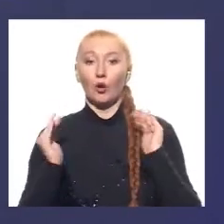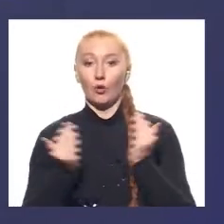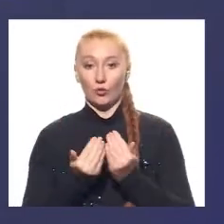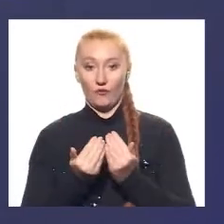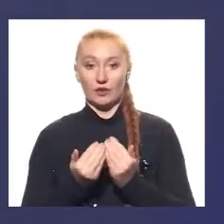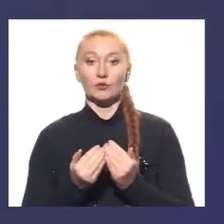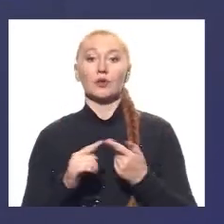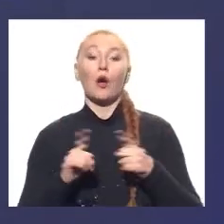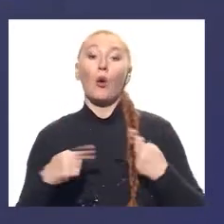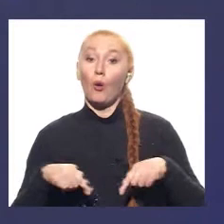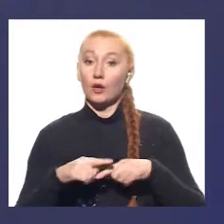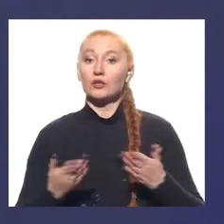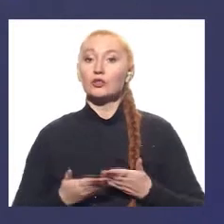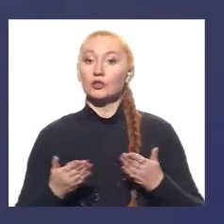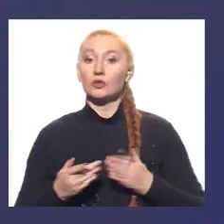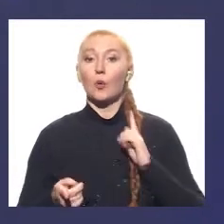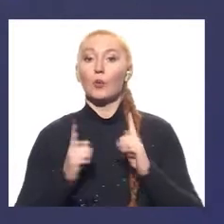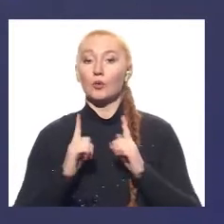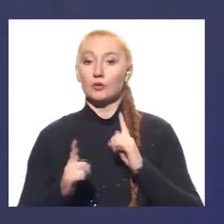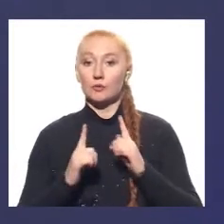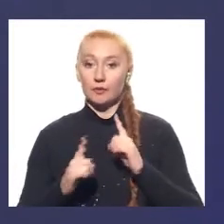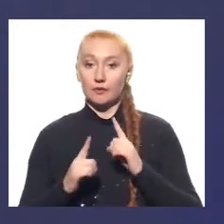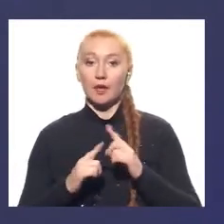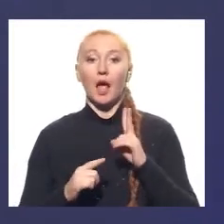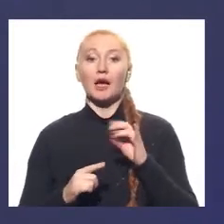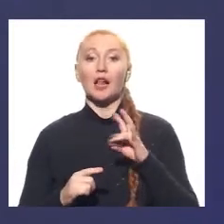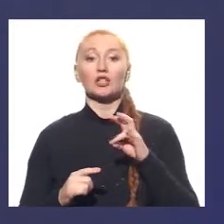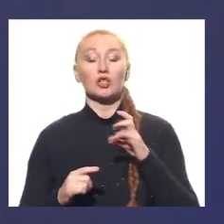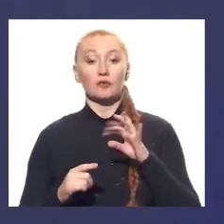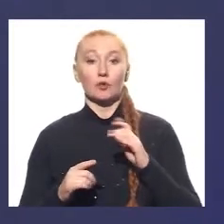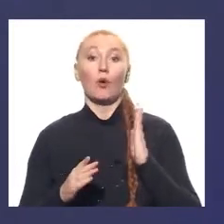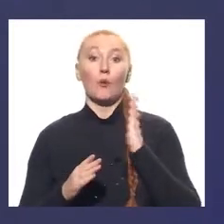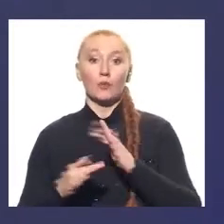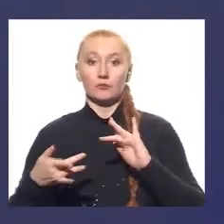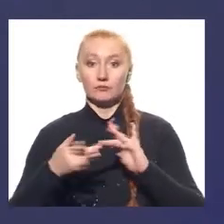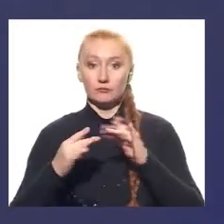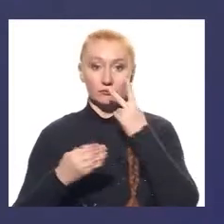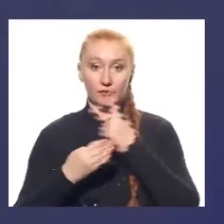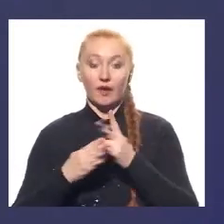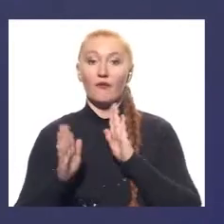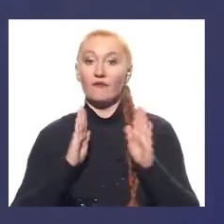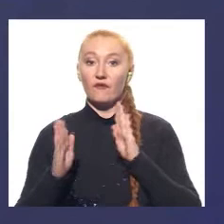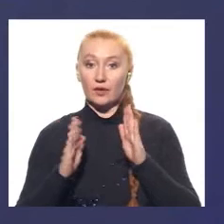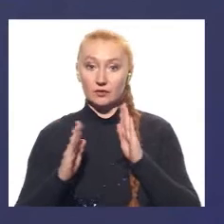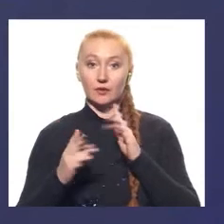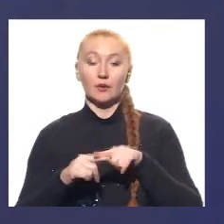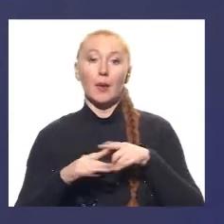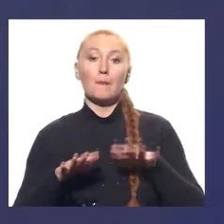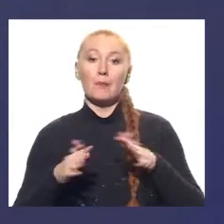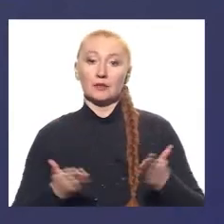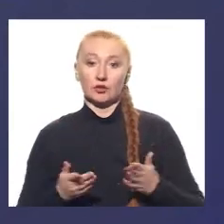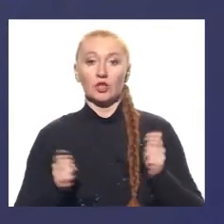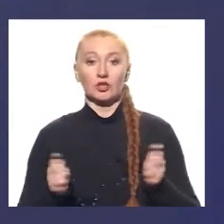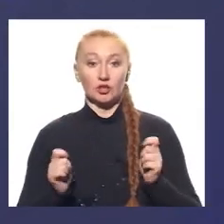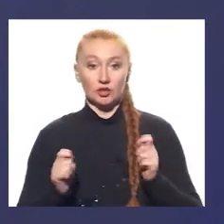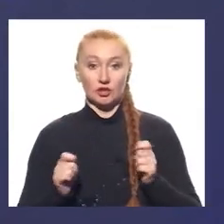антикоронавірусною. Організували її жителі проспекту Петра Кавнишевського. Пряму аудіотрансляцію у Фейсбуці запустив місцевий